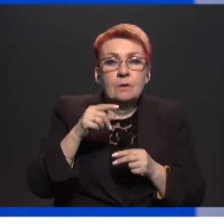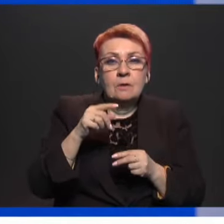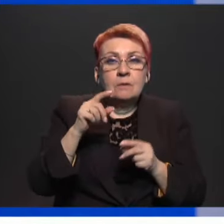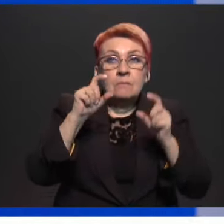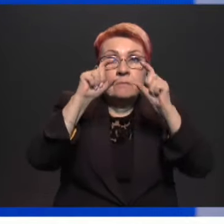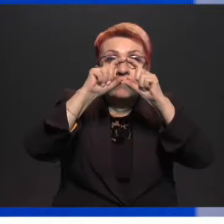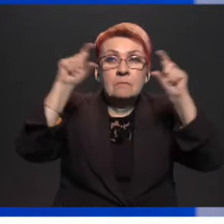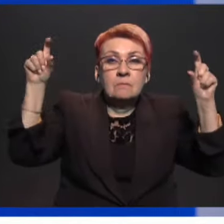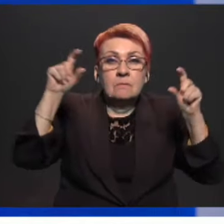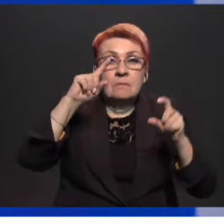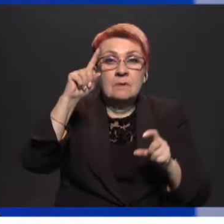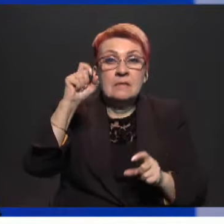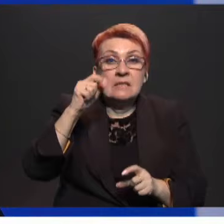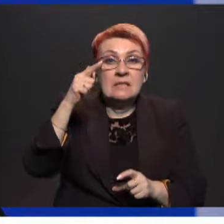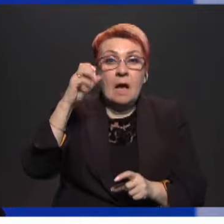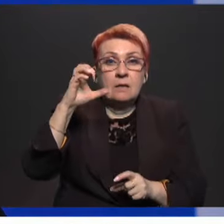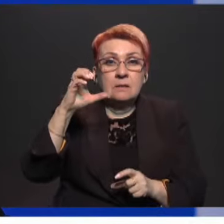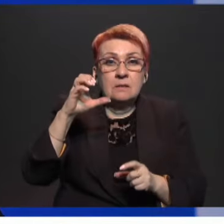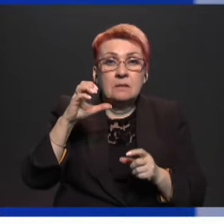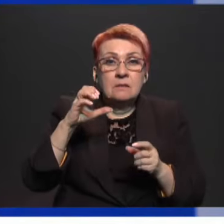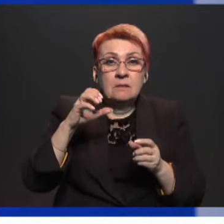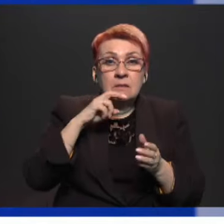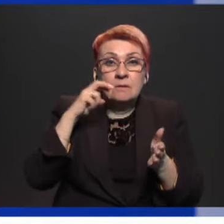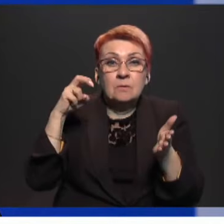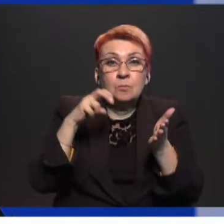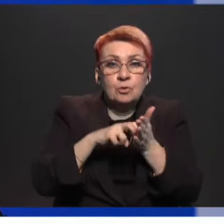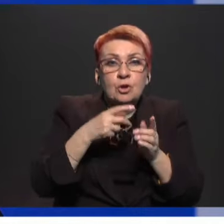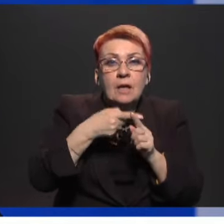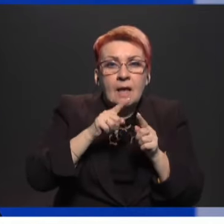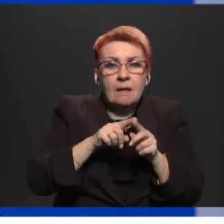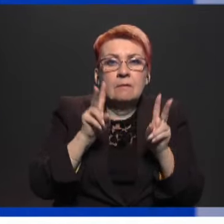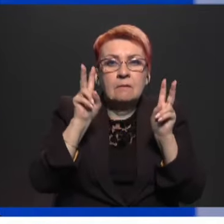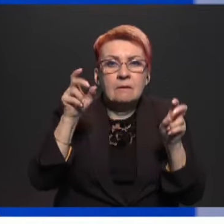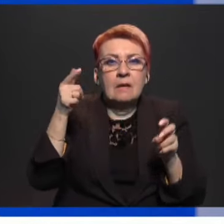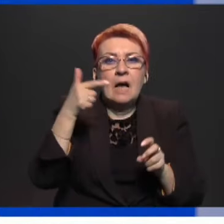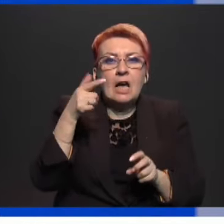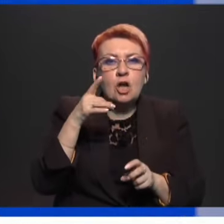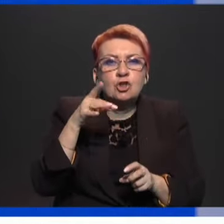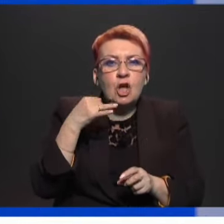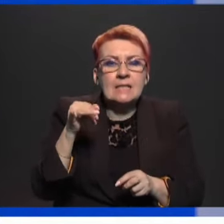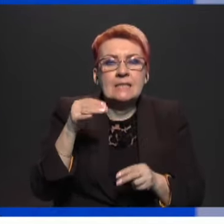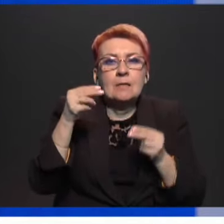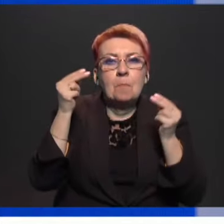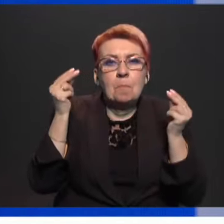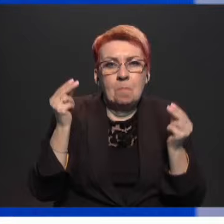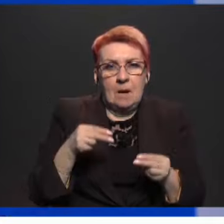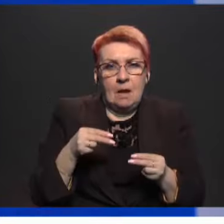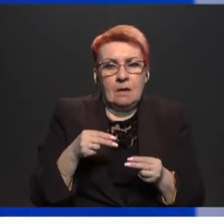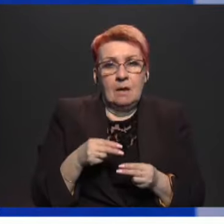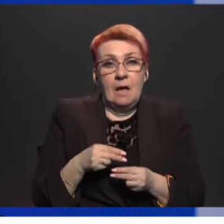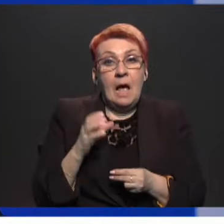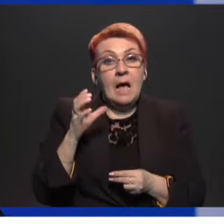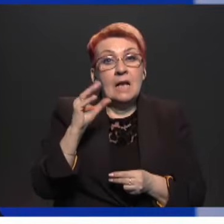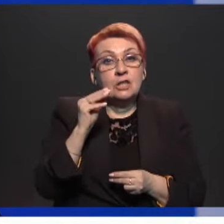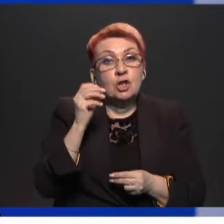печать в паспорте. Это вот точно. Это вот и есть гражданский брак. Сожительство нельзя называть гражданским браком, потому что это подмена